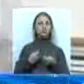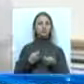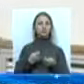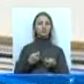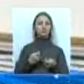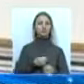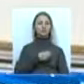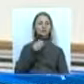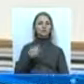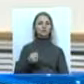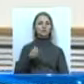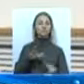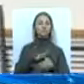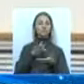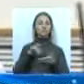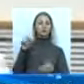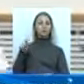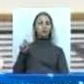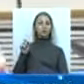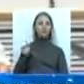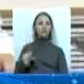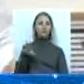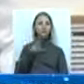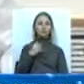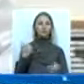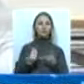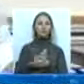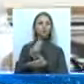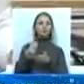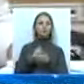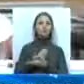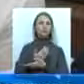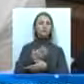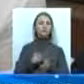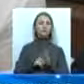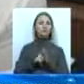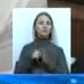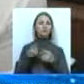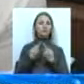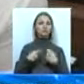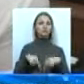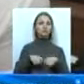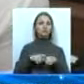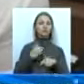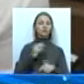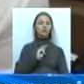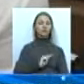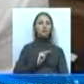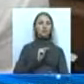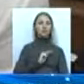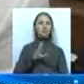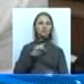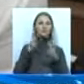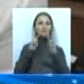бері бұл мекемеде жағымды өзгерістер орын алды. Оның ең бастысы тұрғындарға медициналық қызмет көрсететін биомед диагностикалық орталығының